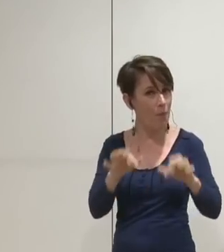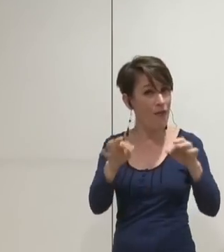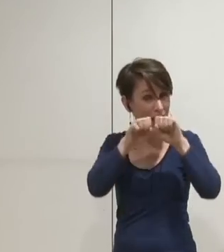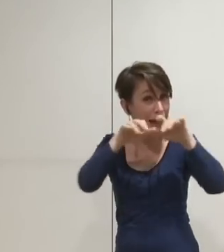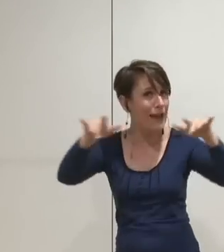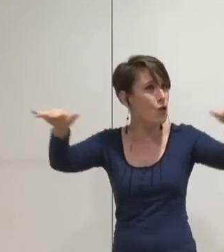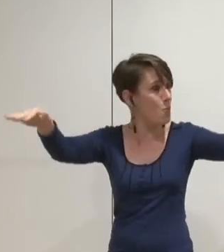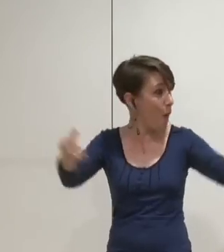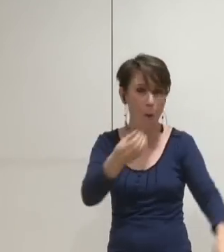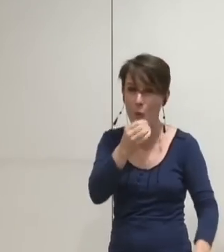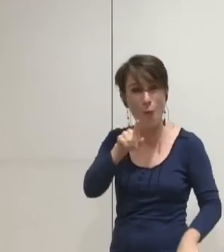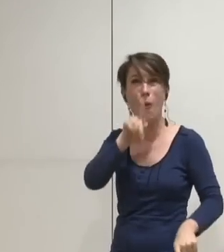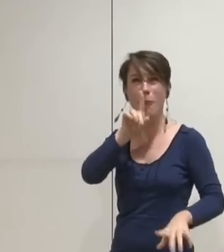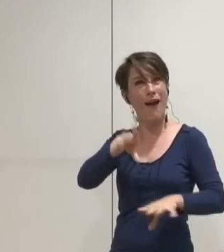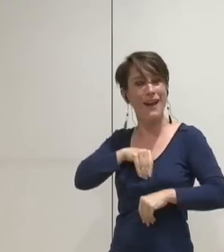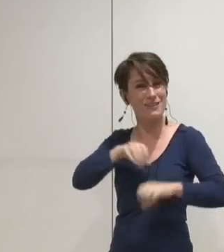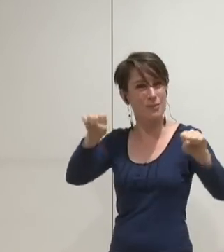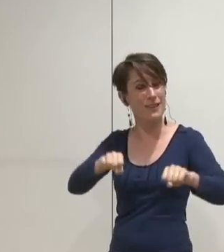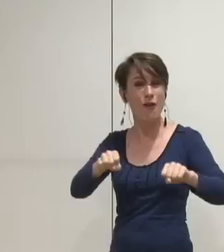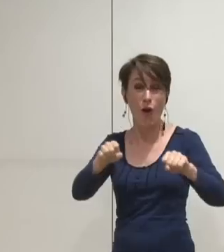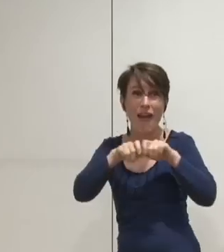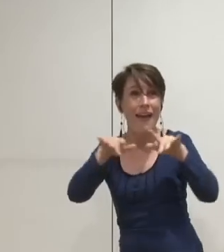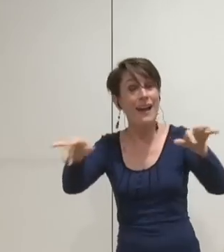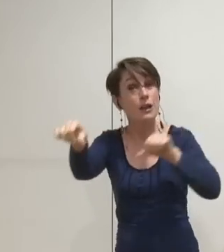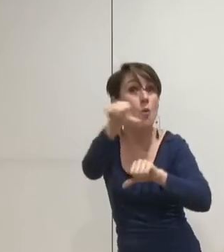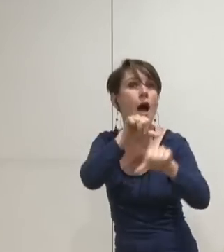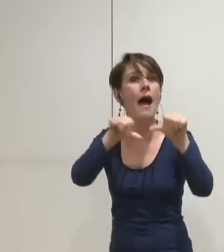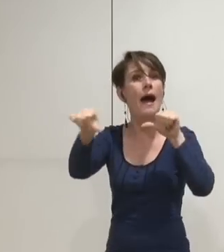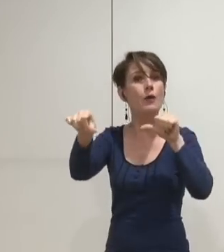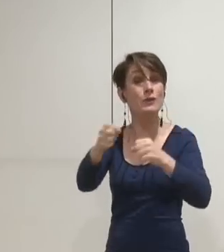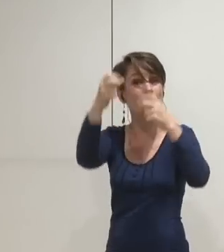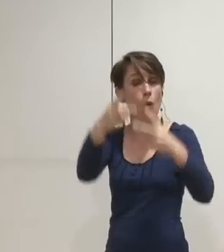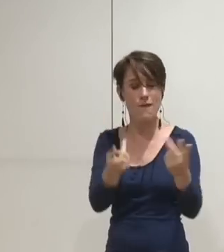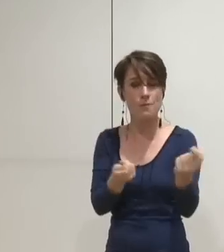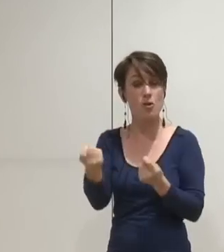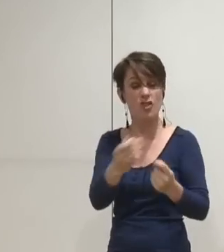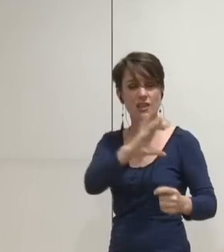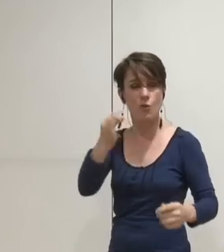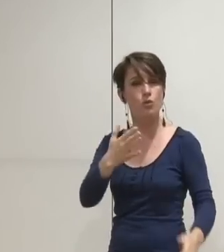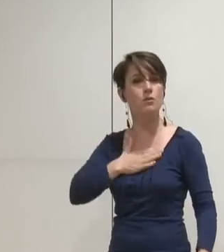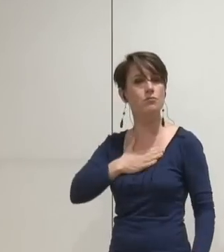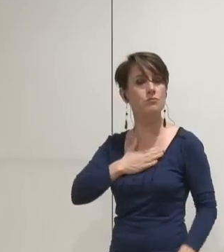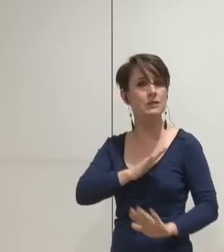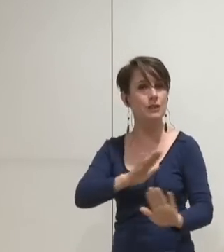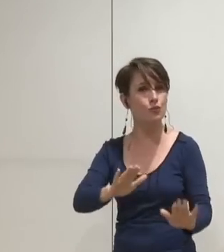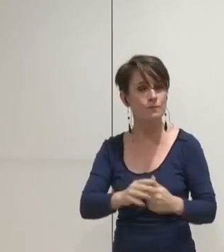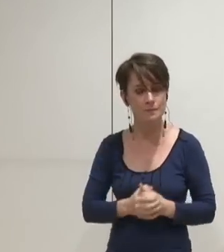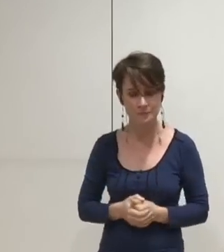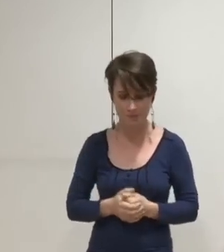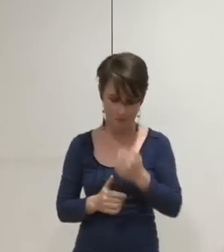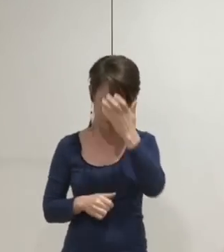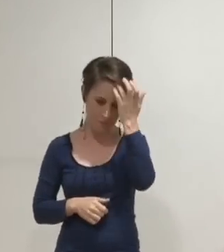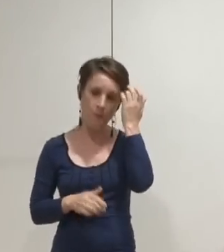à Grenoble en matière culturelle à partir du moment où c'est un événement que vous maîtrisez totalement et que vous avez organisé pour vous bien plus